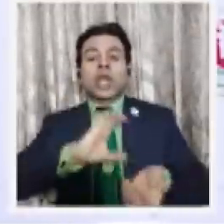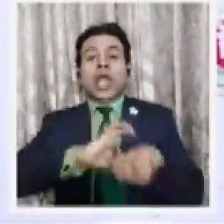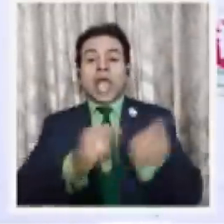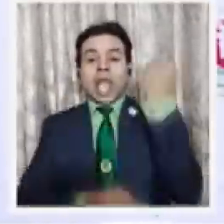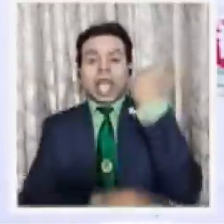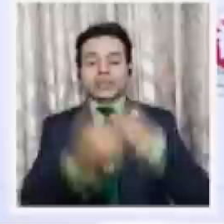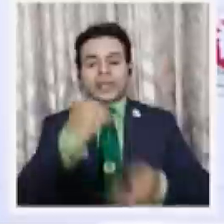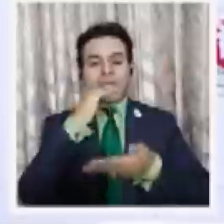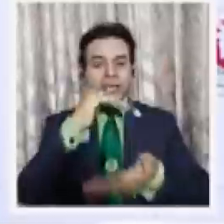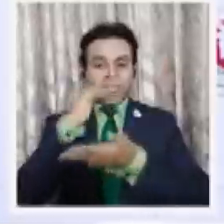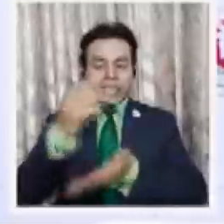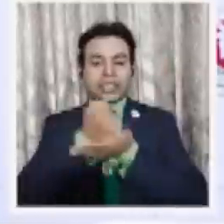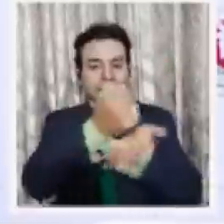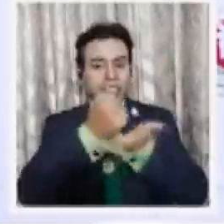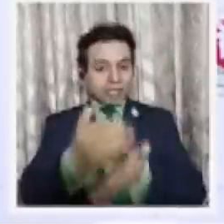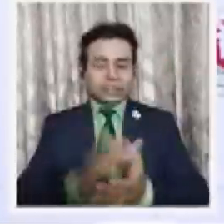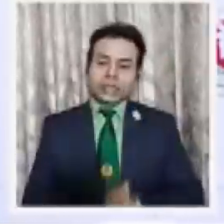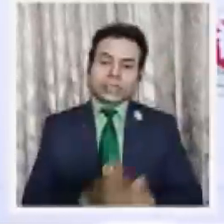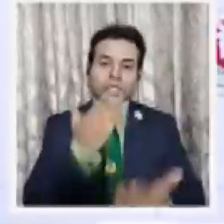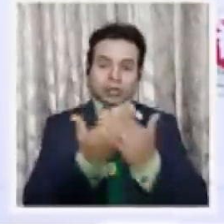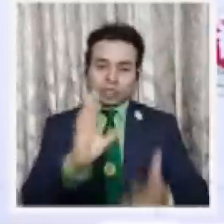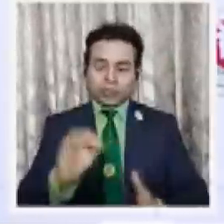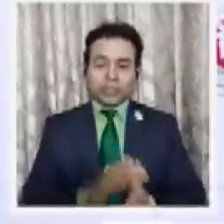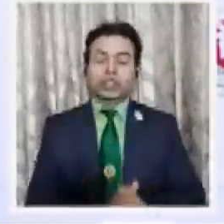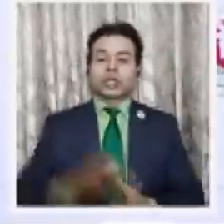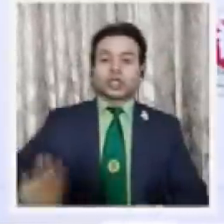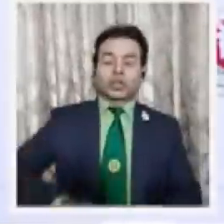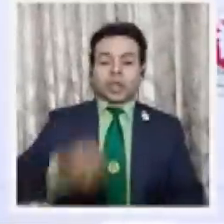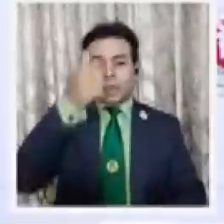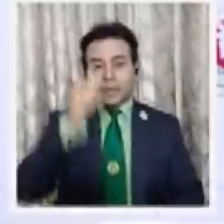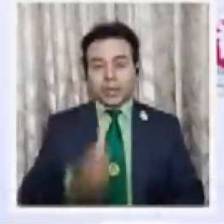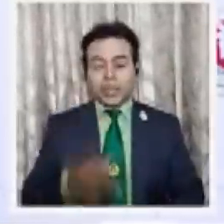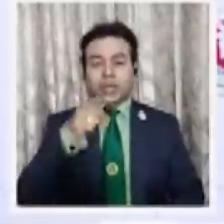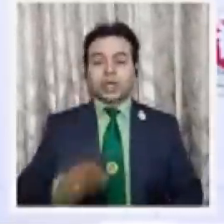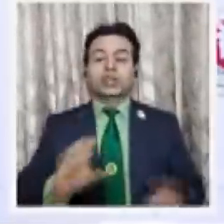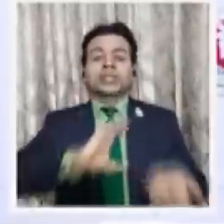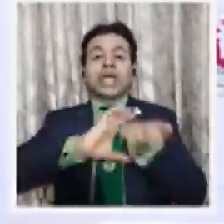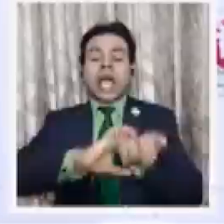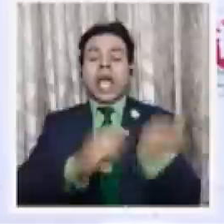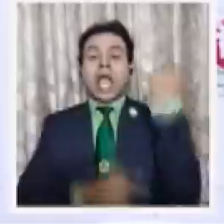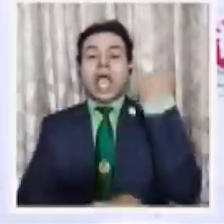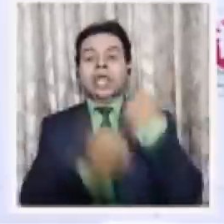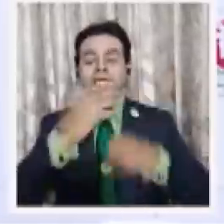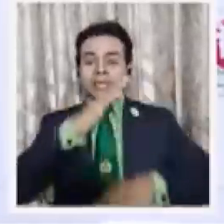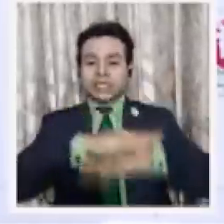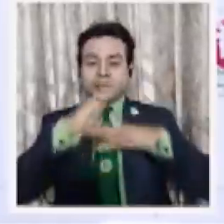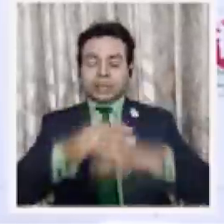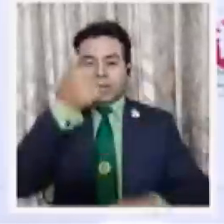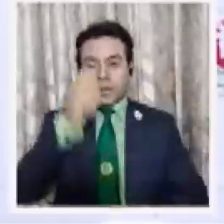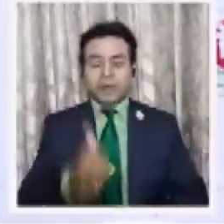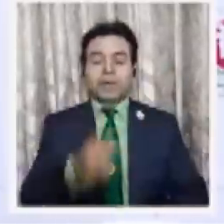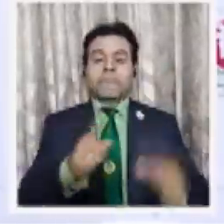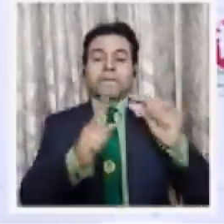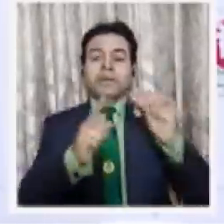নিয়মিত বিনামূল্যে পুনর্ভর্তি করে দেয়া হচ্ছে। তাছাড়া বাংলাদেশ কোভিড-19 প্রাদুর্ভাবের শুরু থেকেই শিল্প